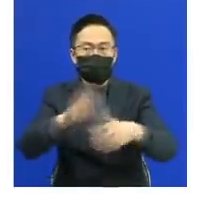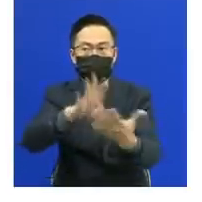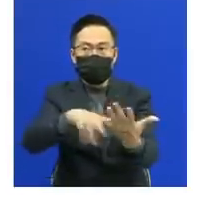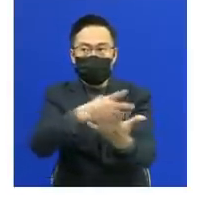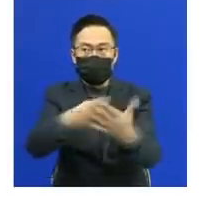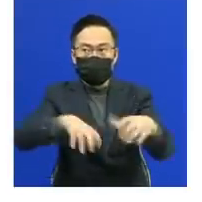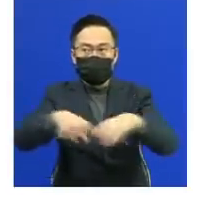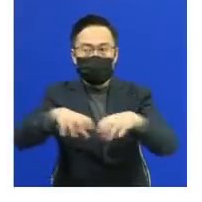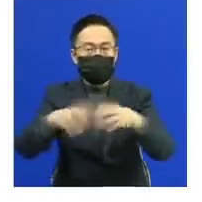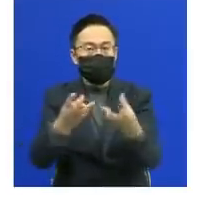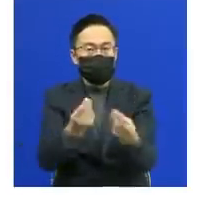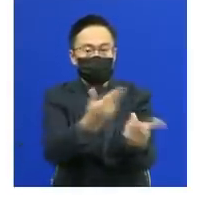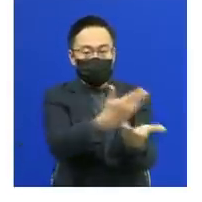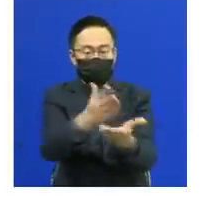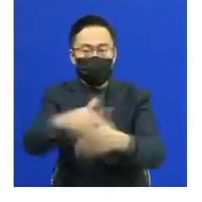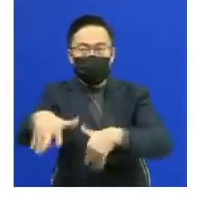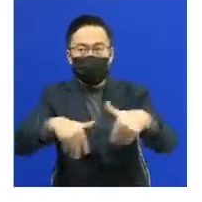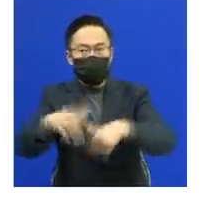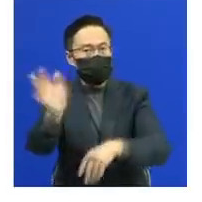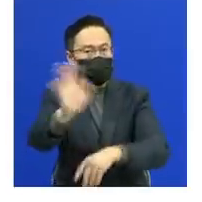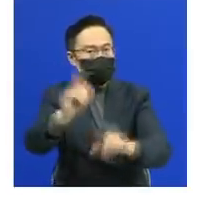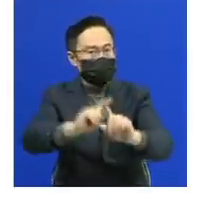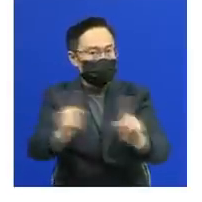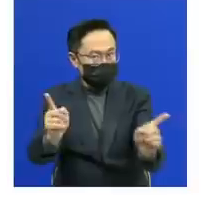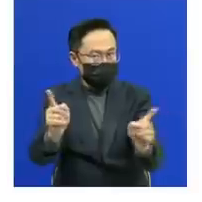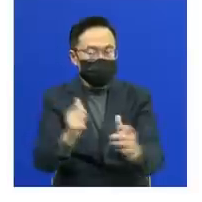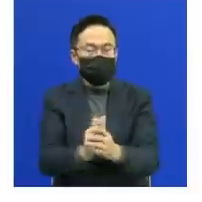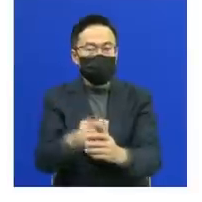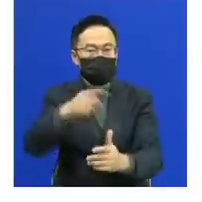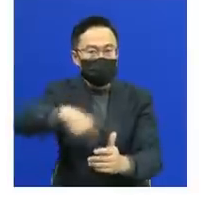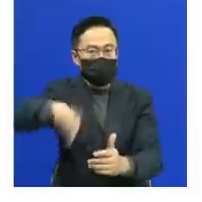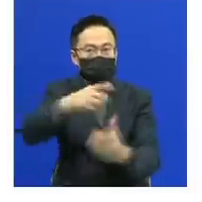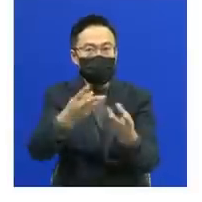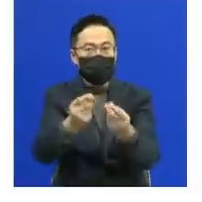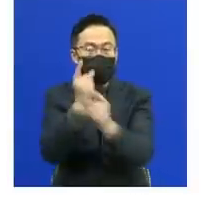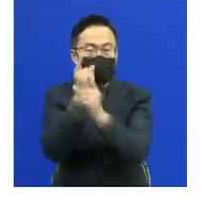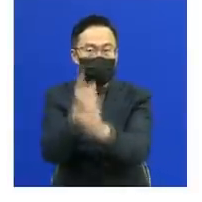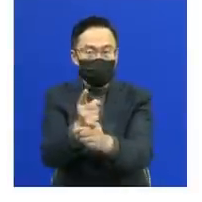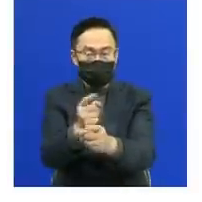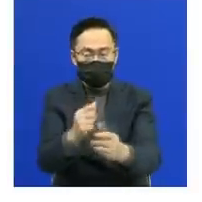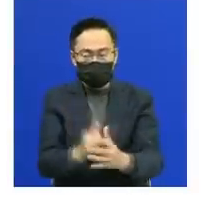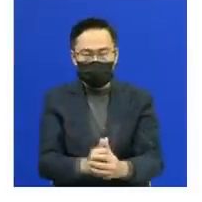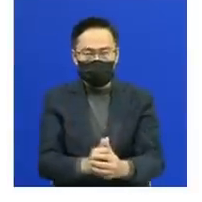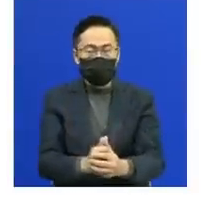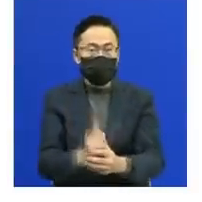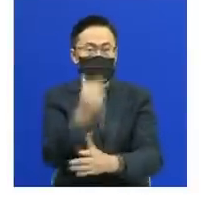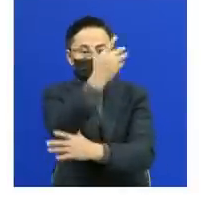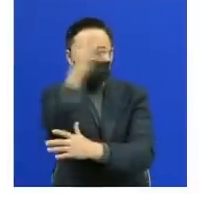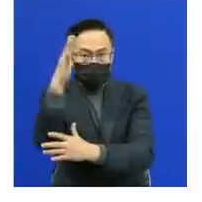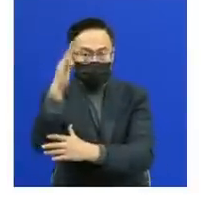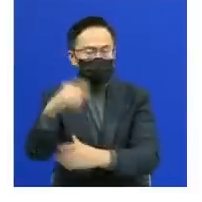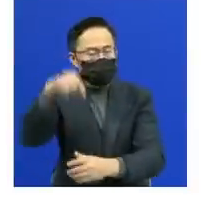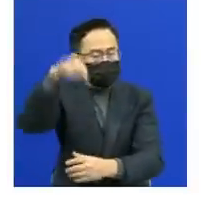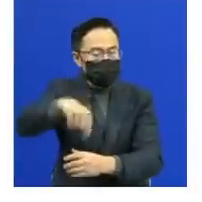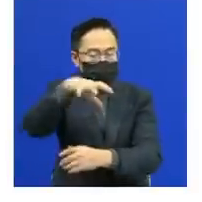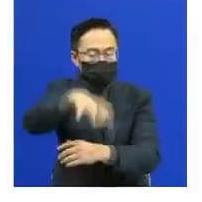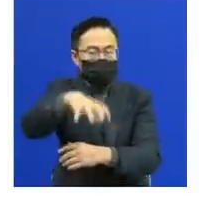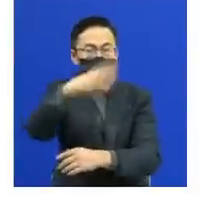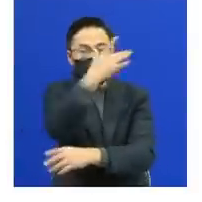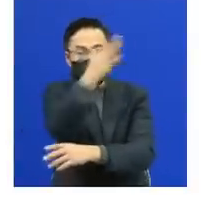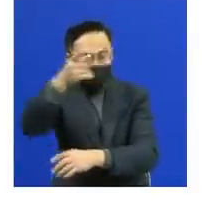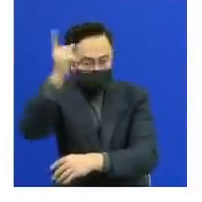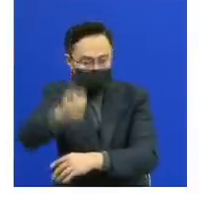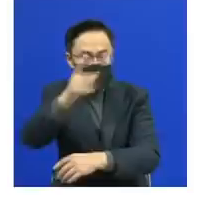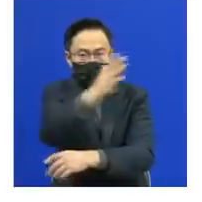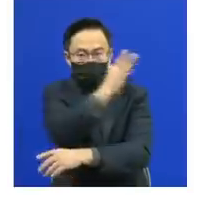แผนการจัดการทรัพยากรที่ดินและป่าไม้ตามมติครม6ปี61นะฮะแต่อยู่ในเขตป่าสงวนแห่งชา